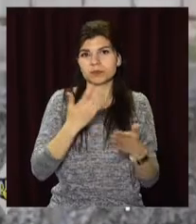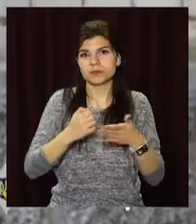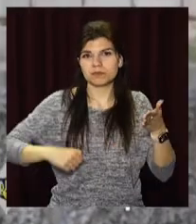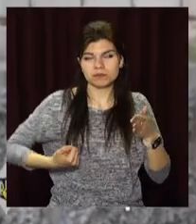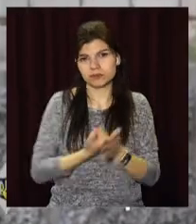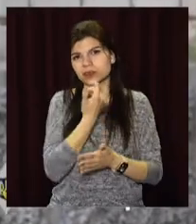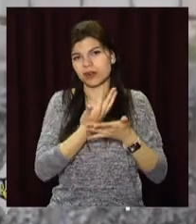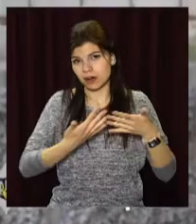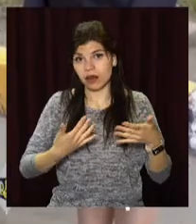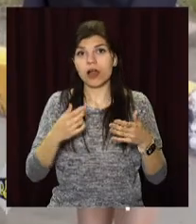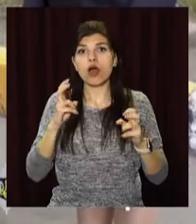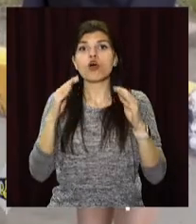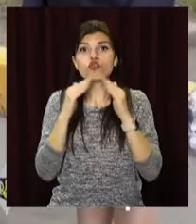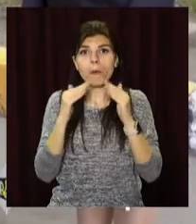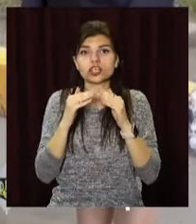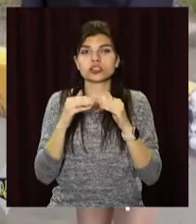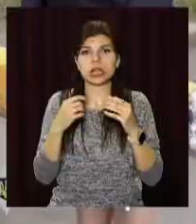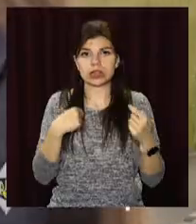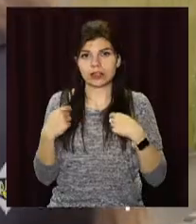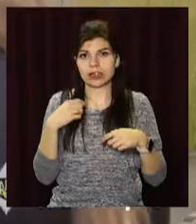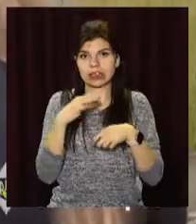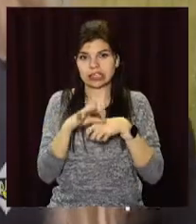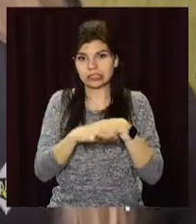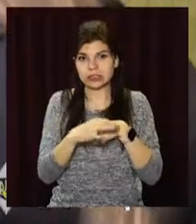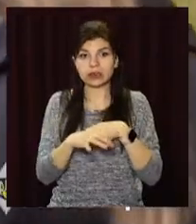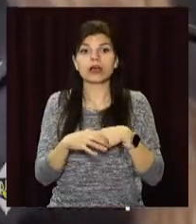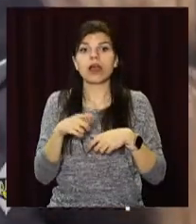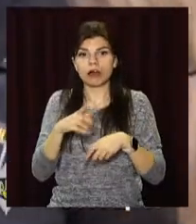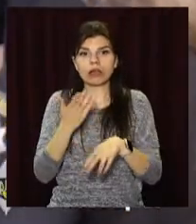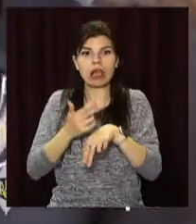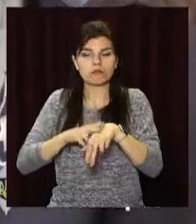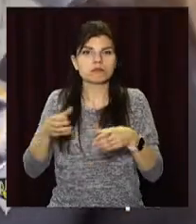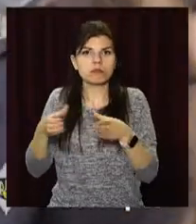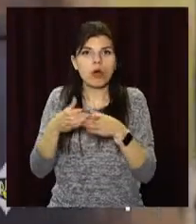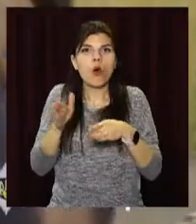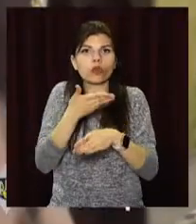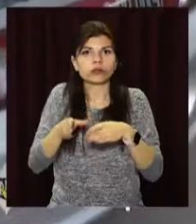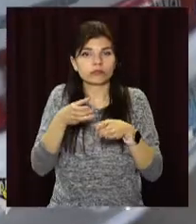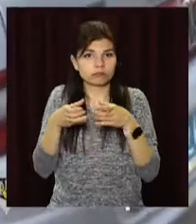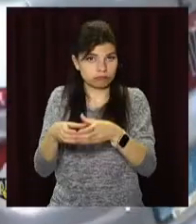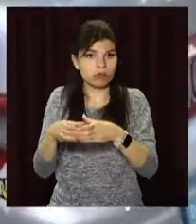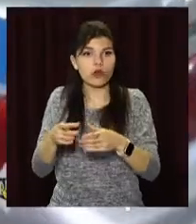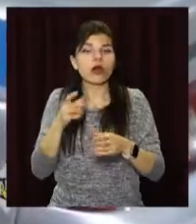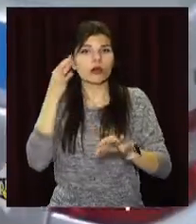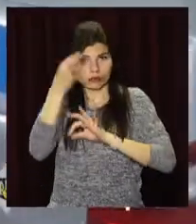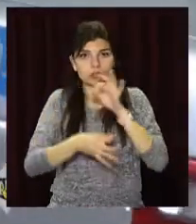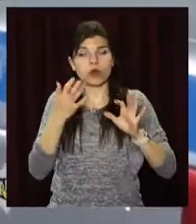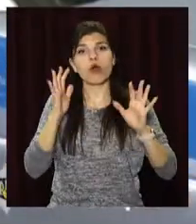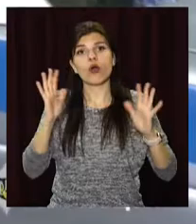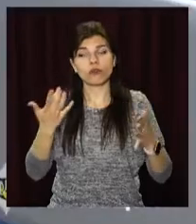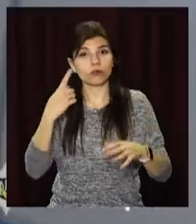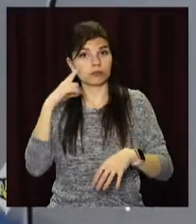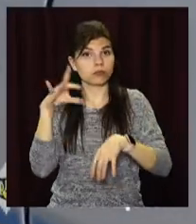допомогу постраждалим від домашнього насилля та проводитимуть профілактичну роботу. Мобільні групи цілодобові, якщо